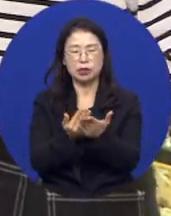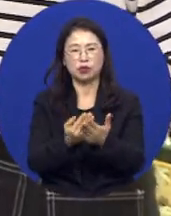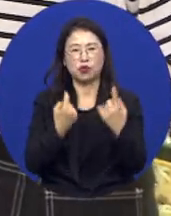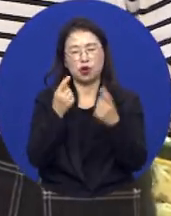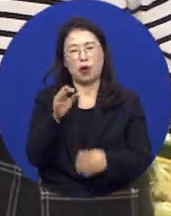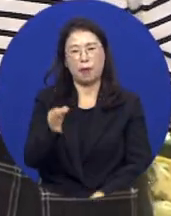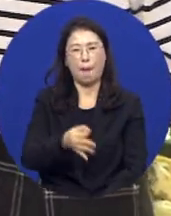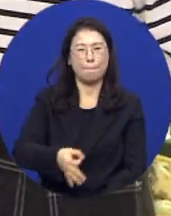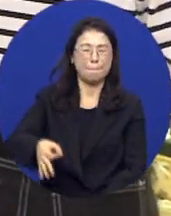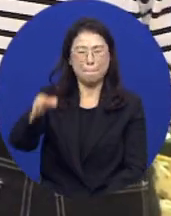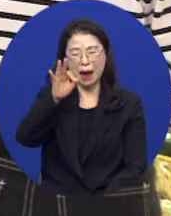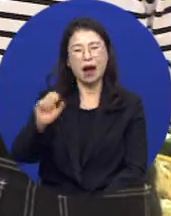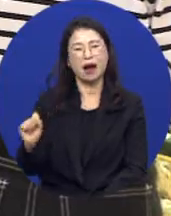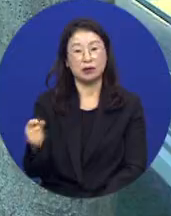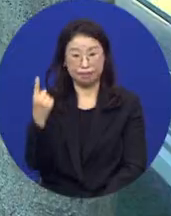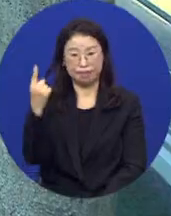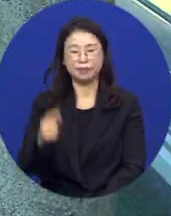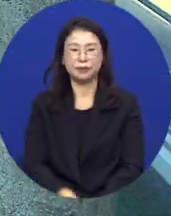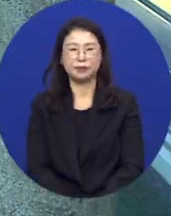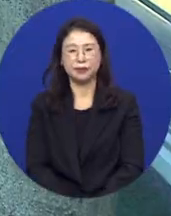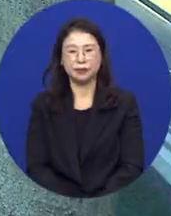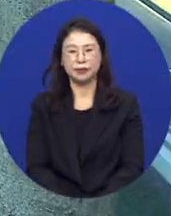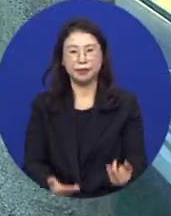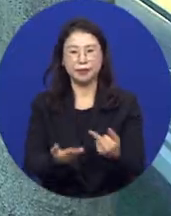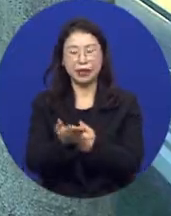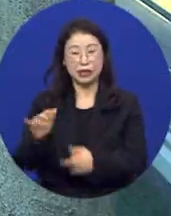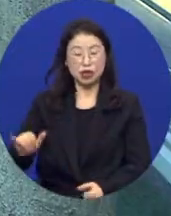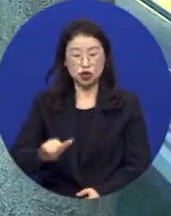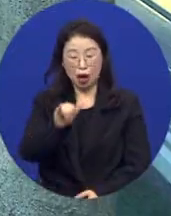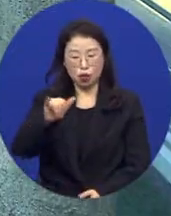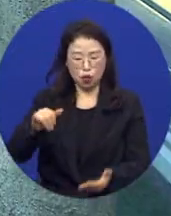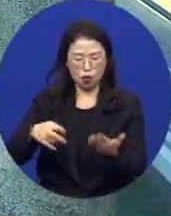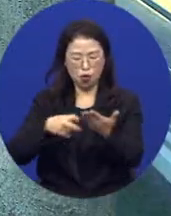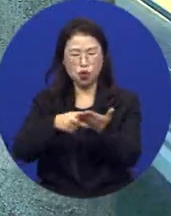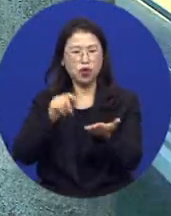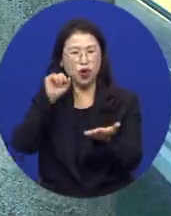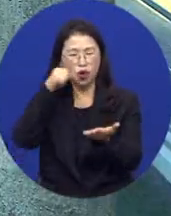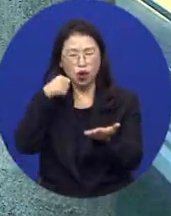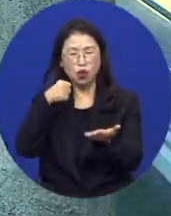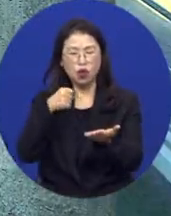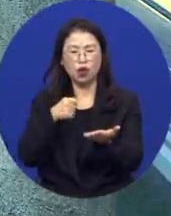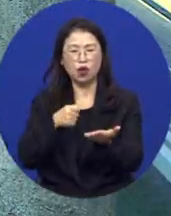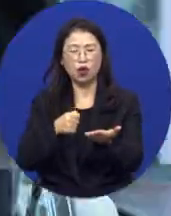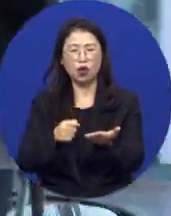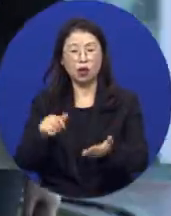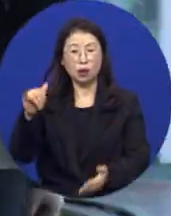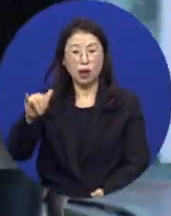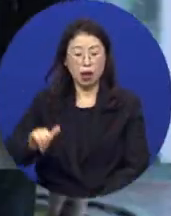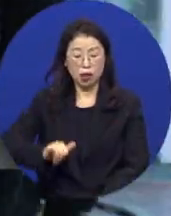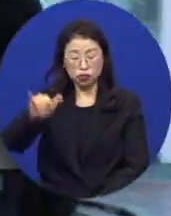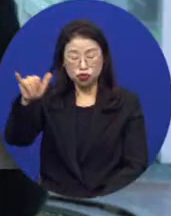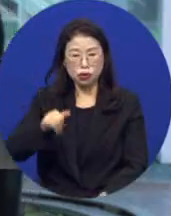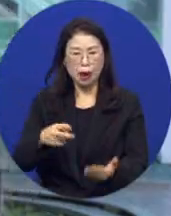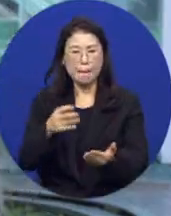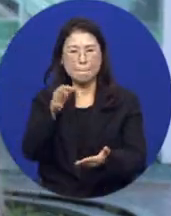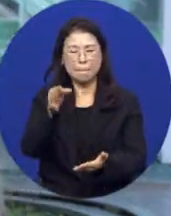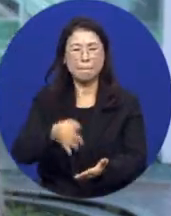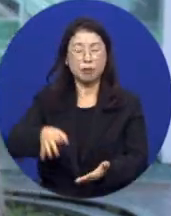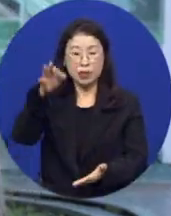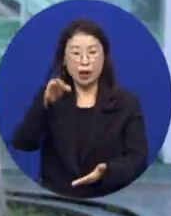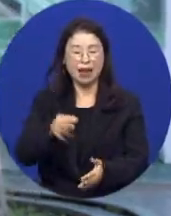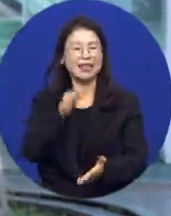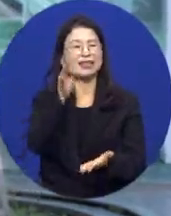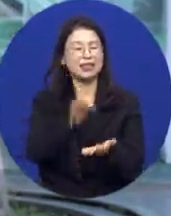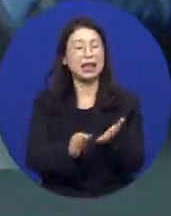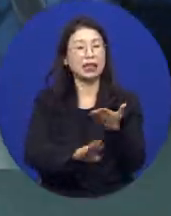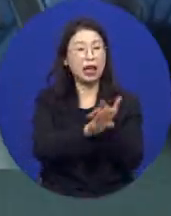여행 경비가 올랐기 때문입니다. 제주 항공 노선이 줄어들면서 좌석난으로 국내선 가격은 비싼 반면 저렴한